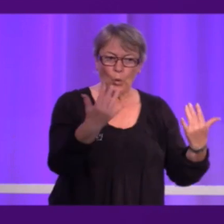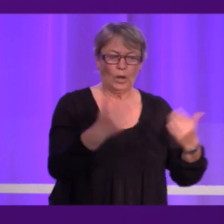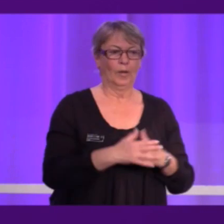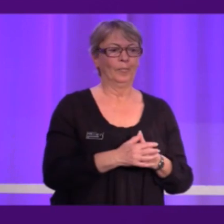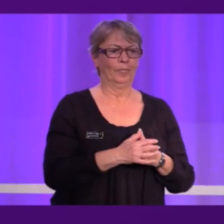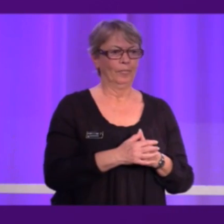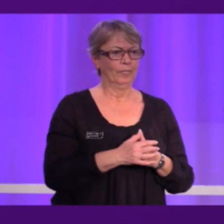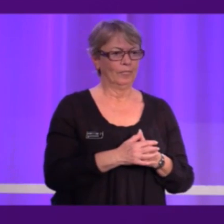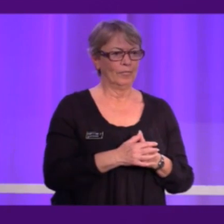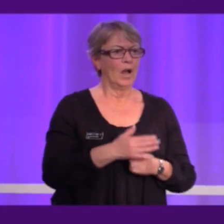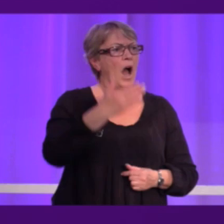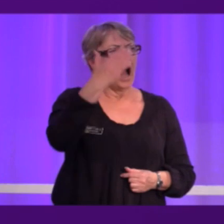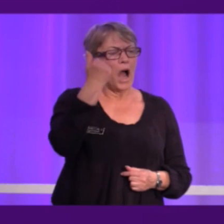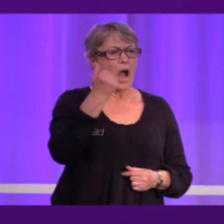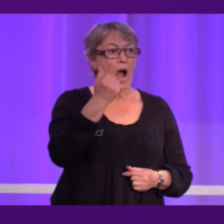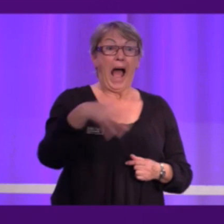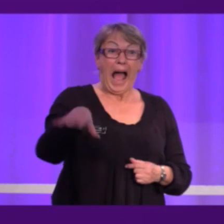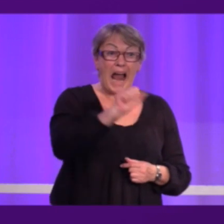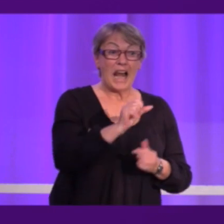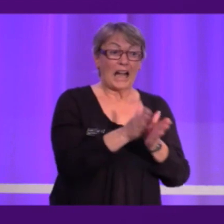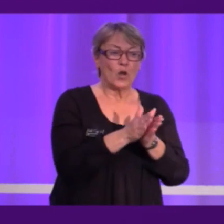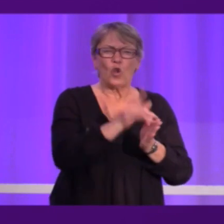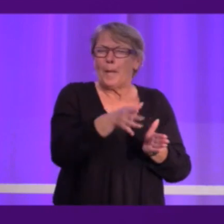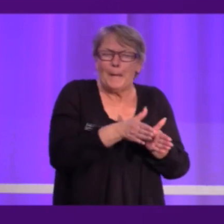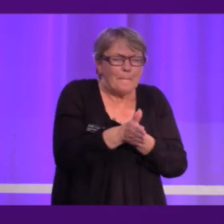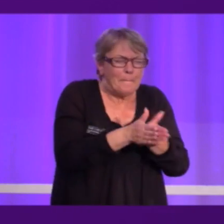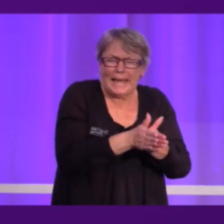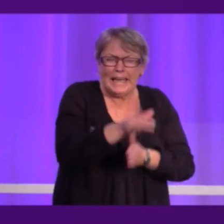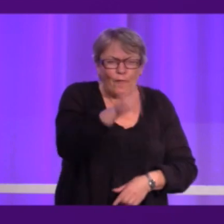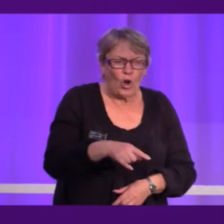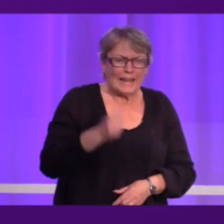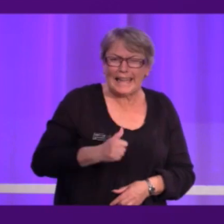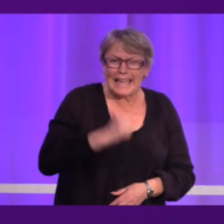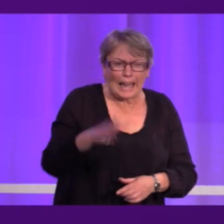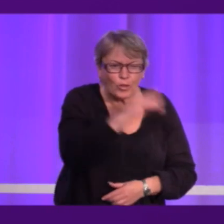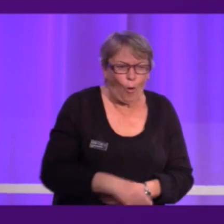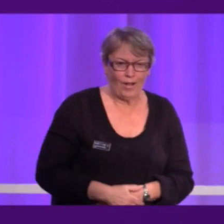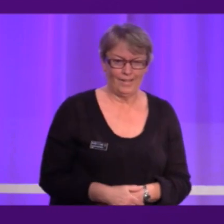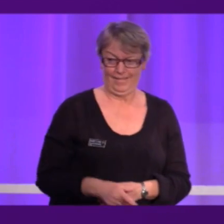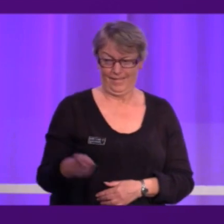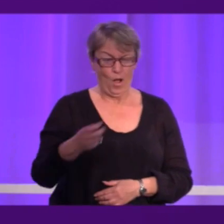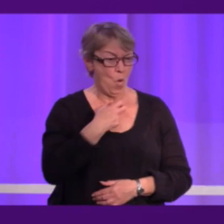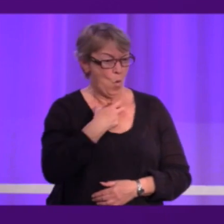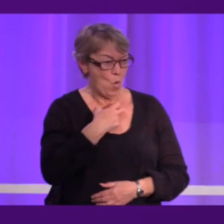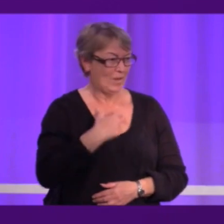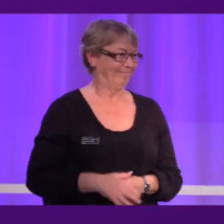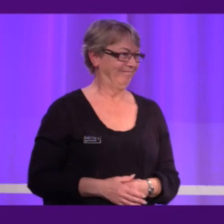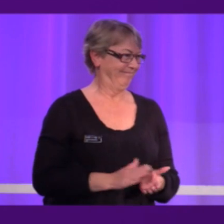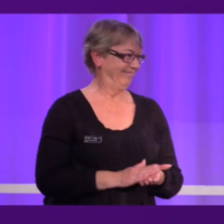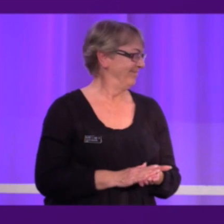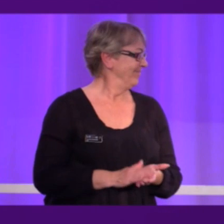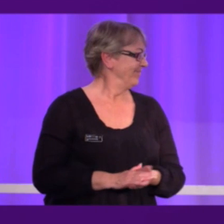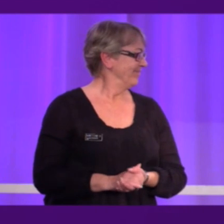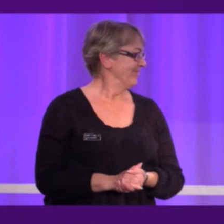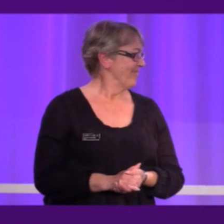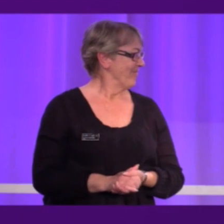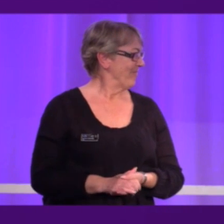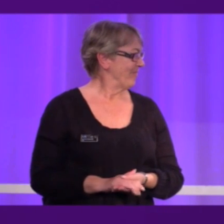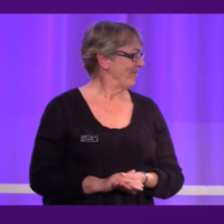sitter. Kan alla klappa händerna som brinner för tillgänglighet då? Ja.